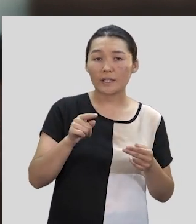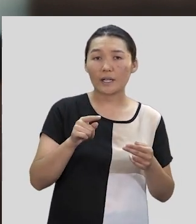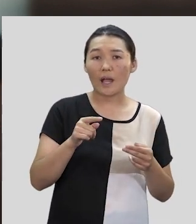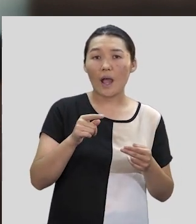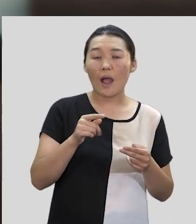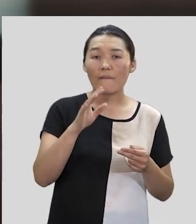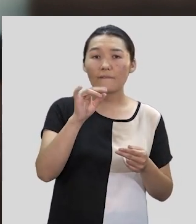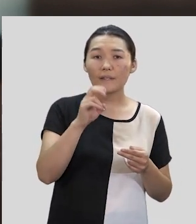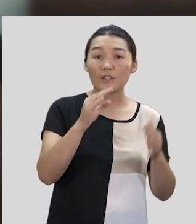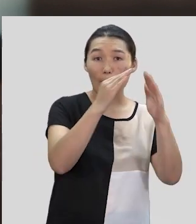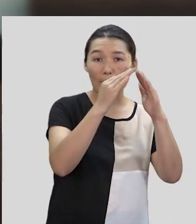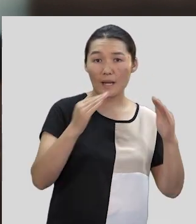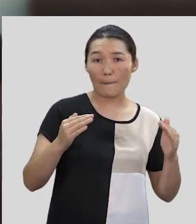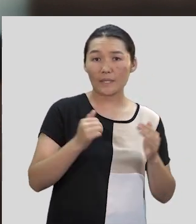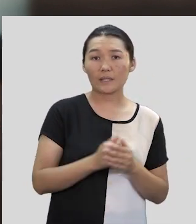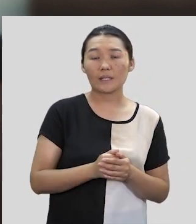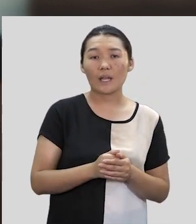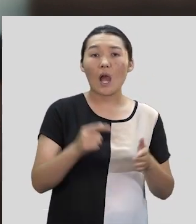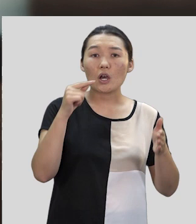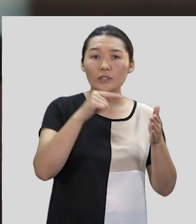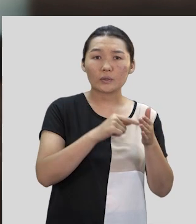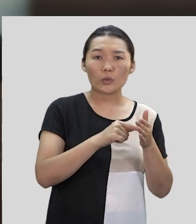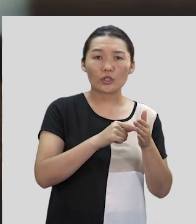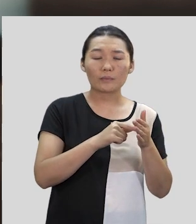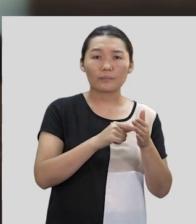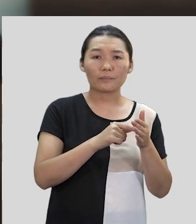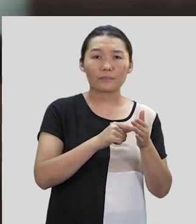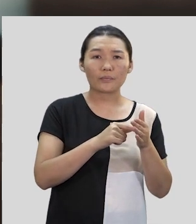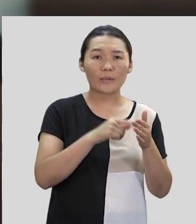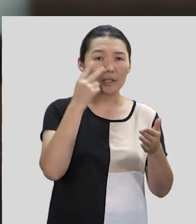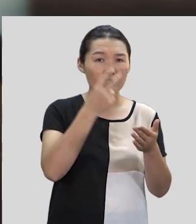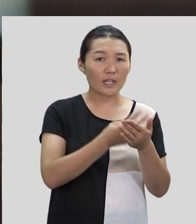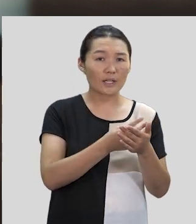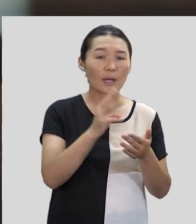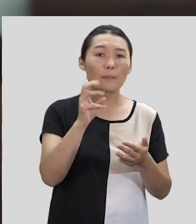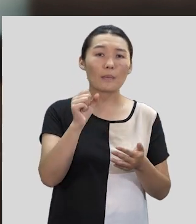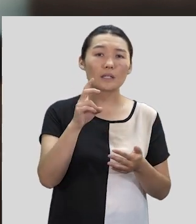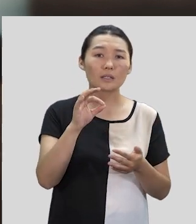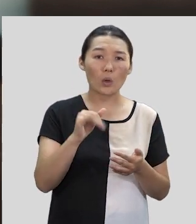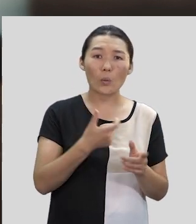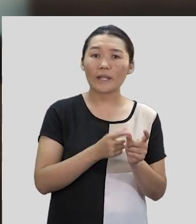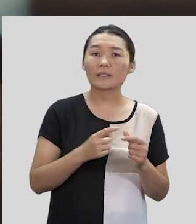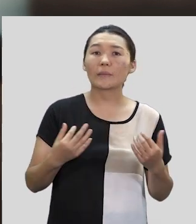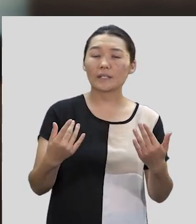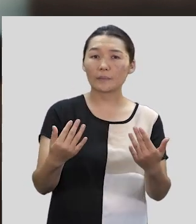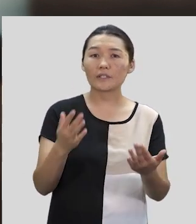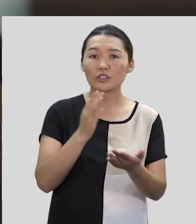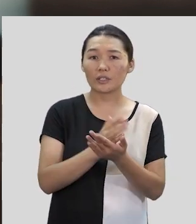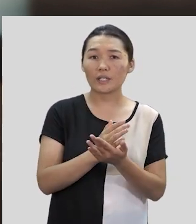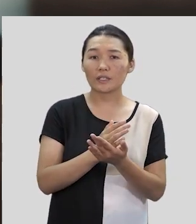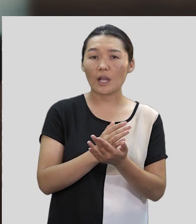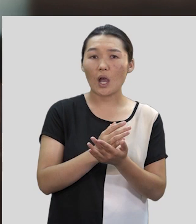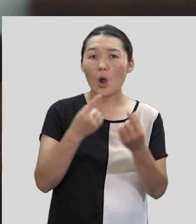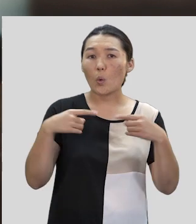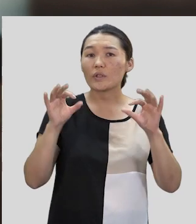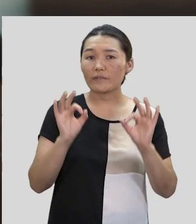пирамиды с точки зрения маслоу эти потребности являются универсальными то есть